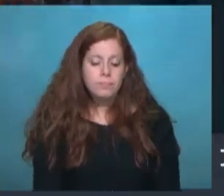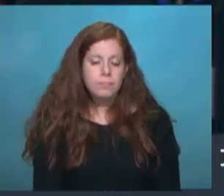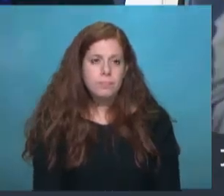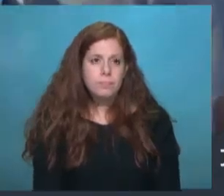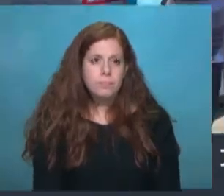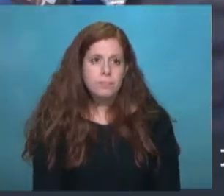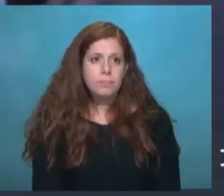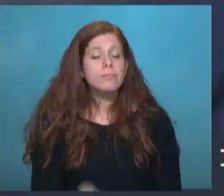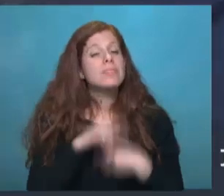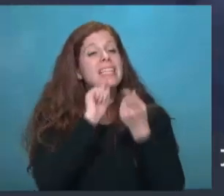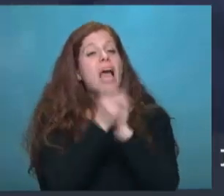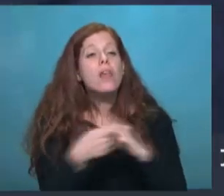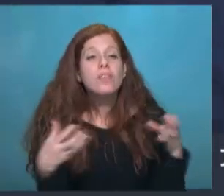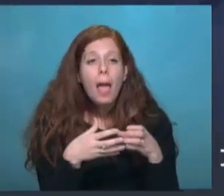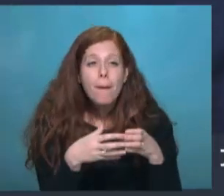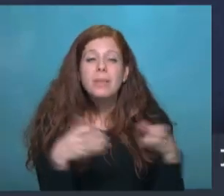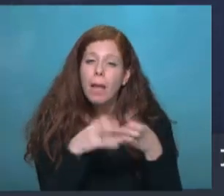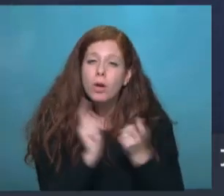נחליף את העם, את העם